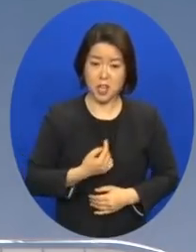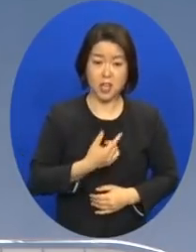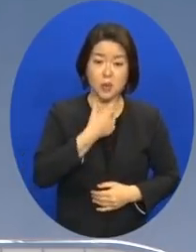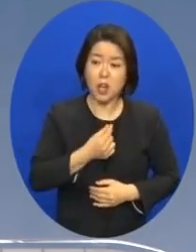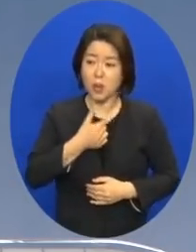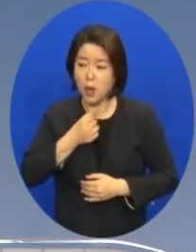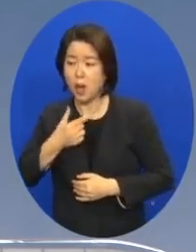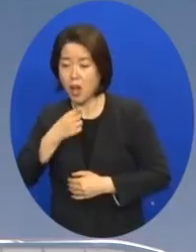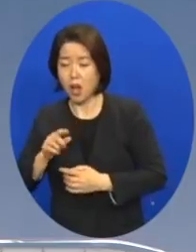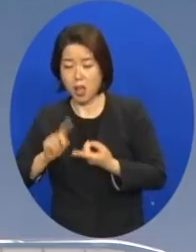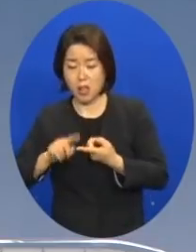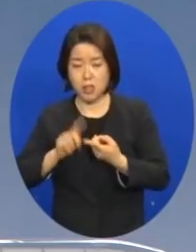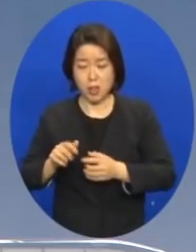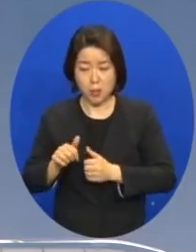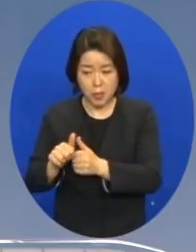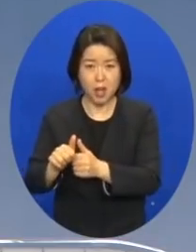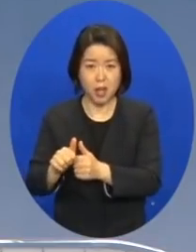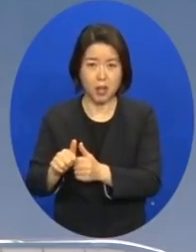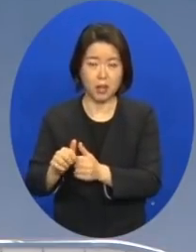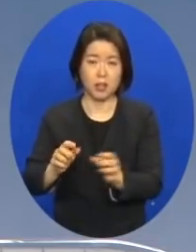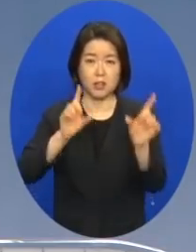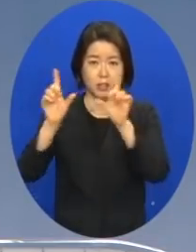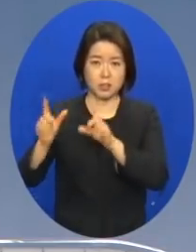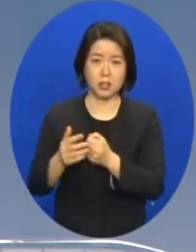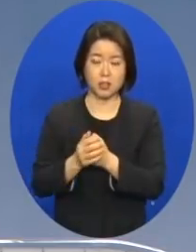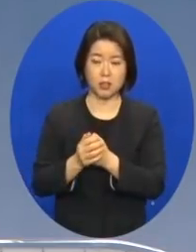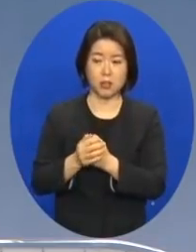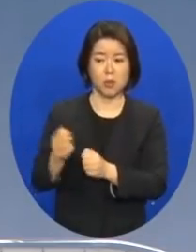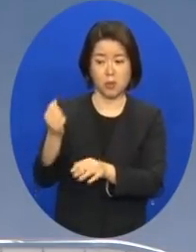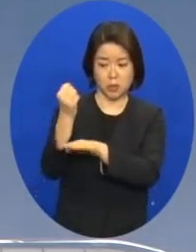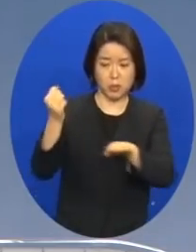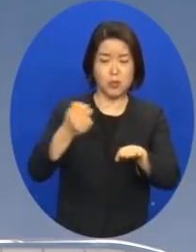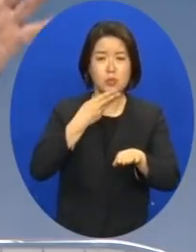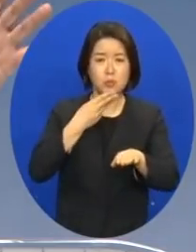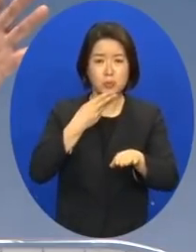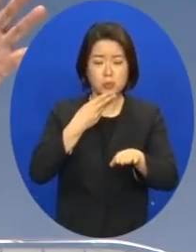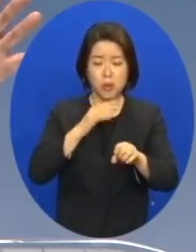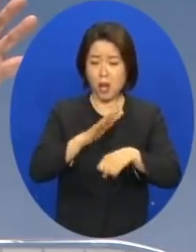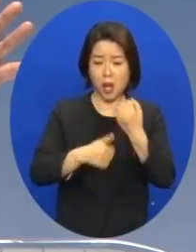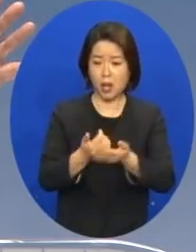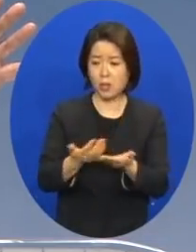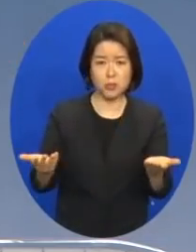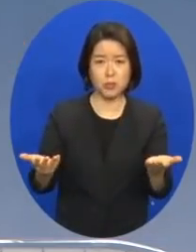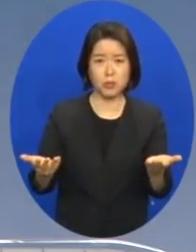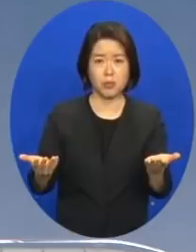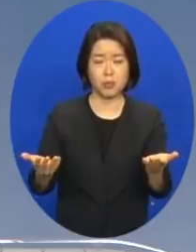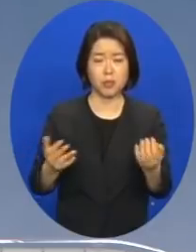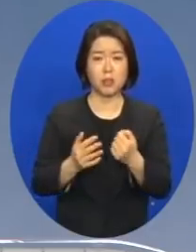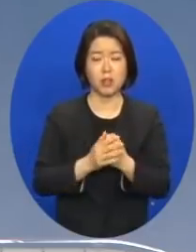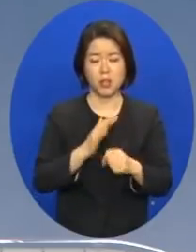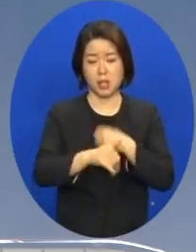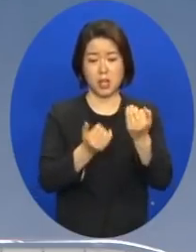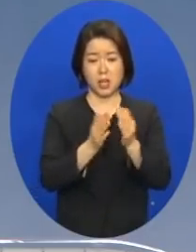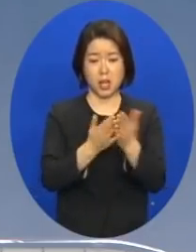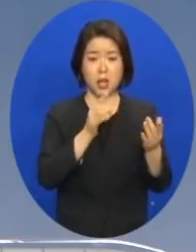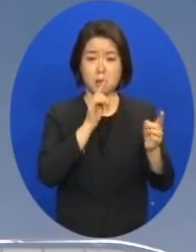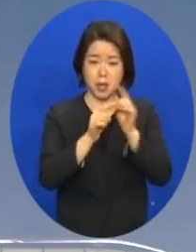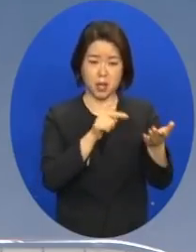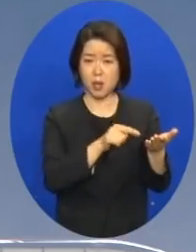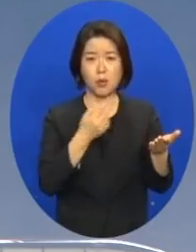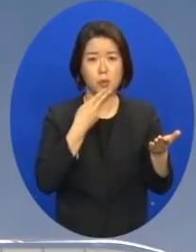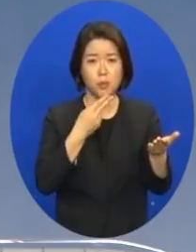대로, 자기가 원하는 대로, 기준 없어요. 하나님도 없어요. 하나님의 말씀도